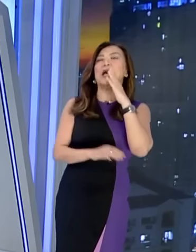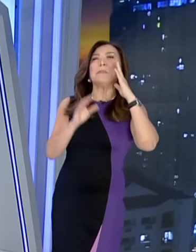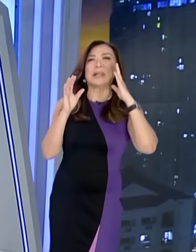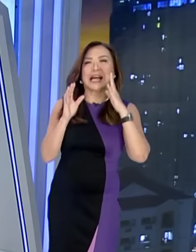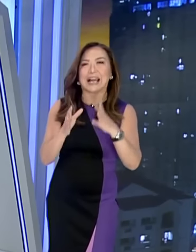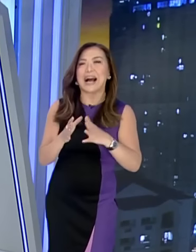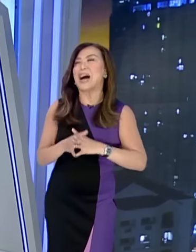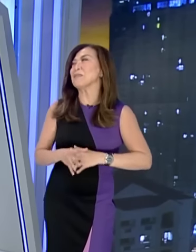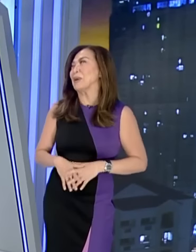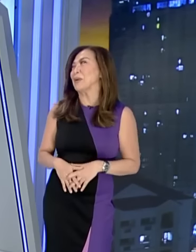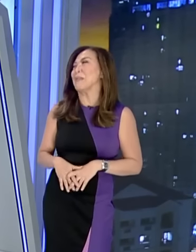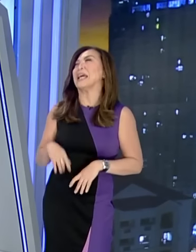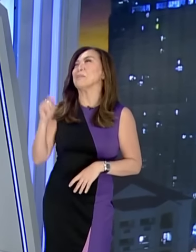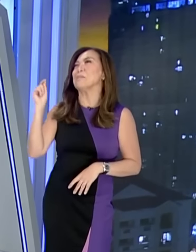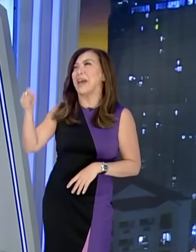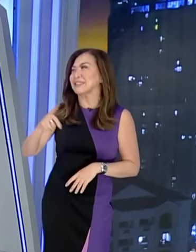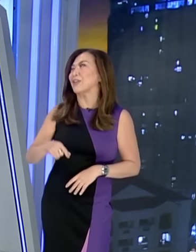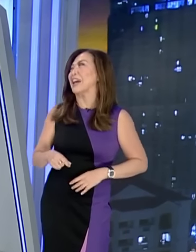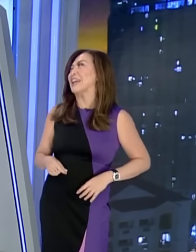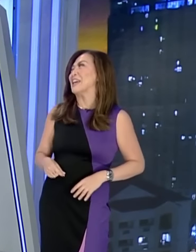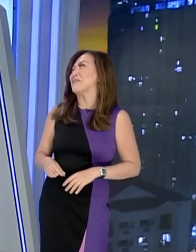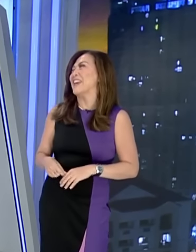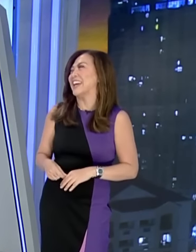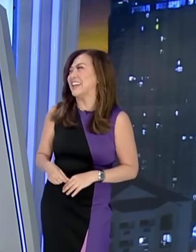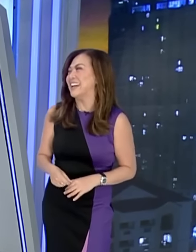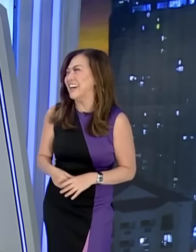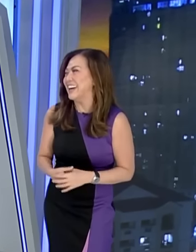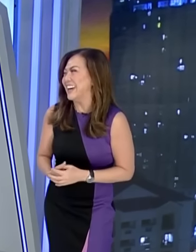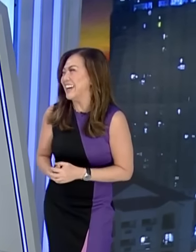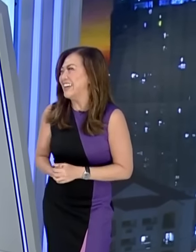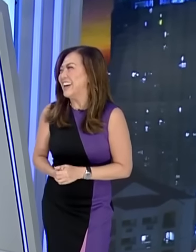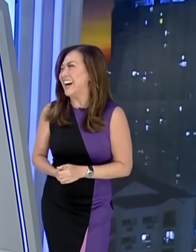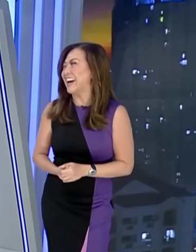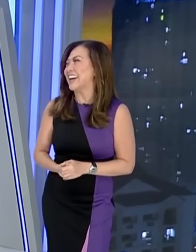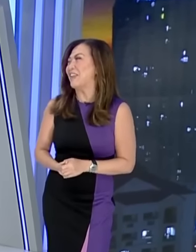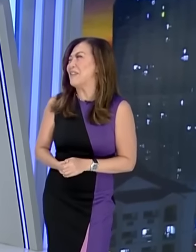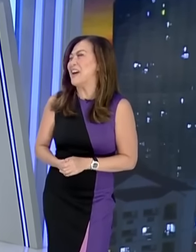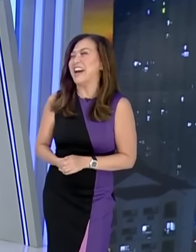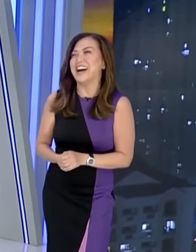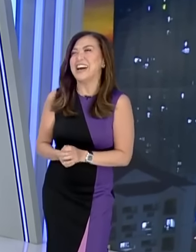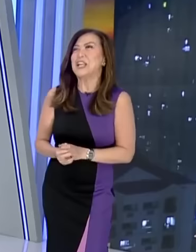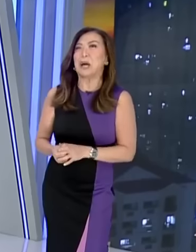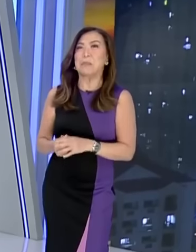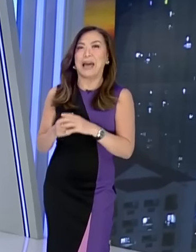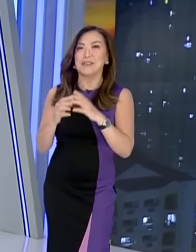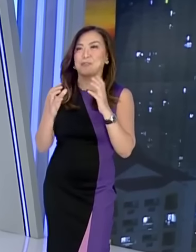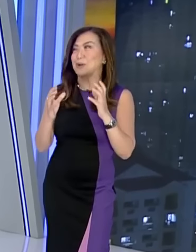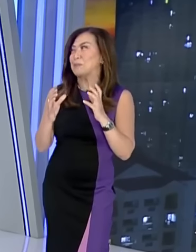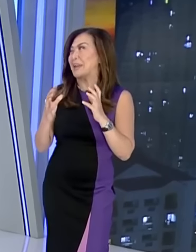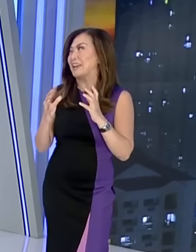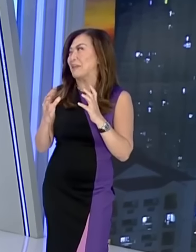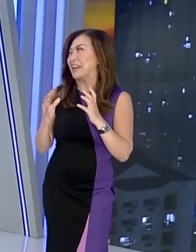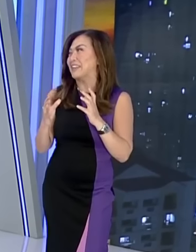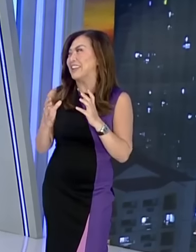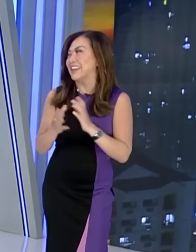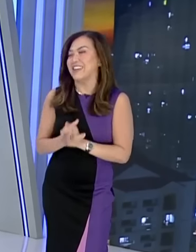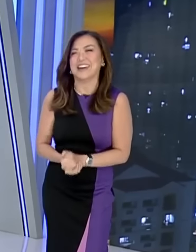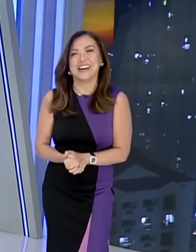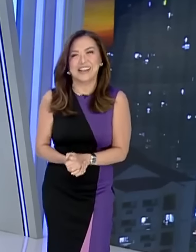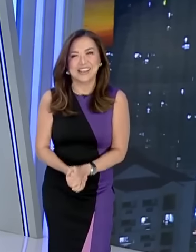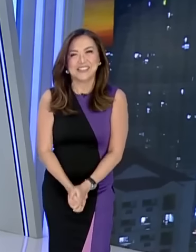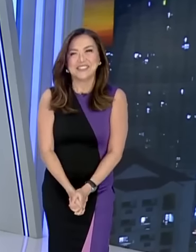Alam mo, iba talaga ang Pinoy mag-invento ng gimmick. Agawang biik. Agawang biik. Naka-blindfold pala